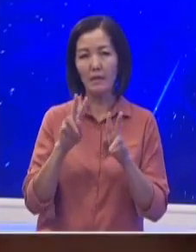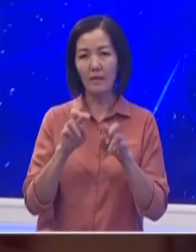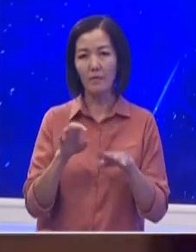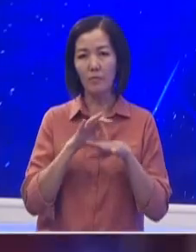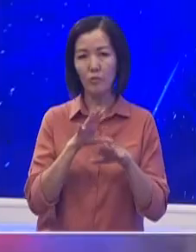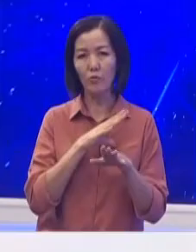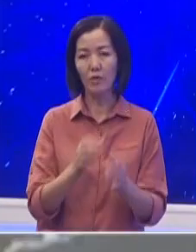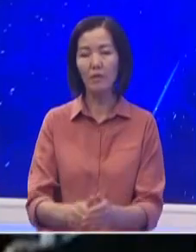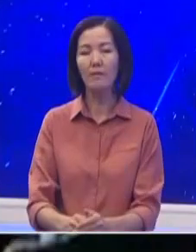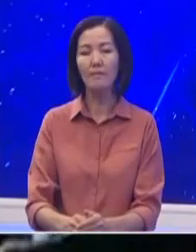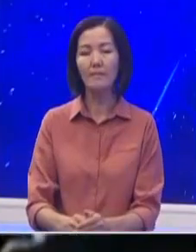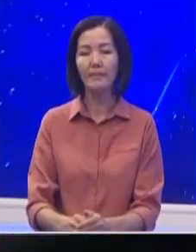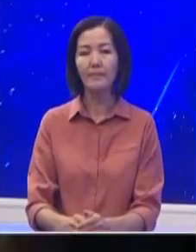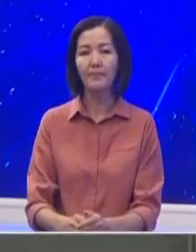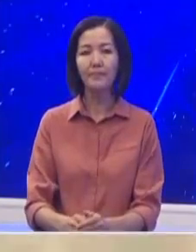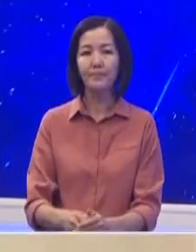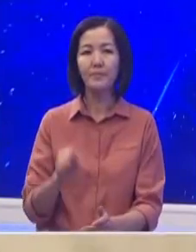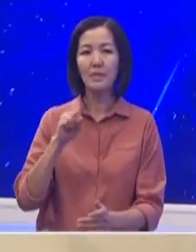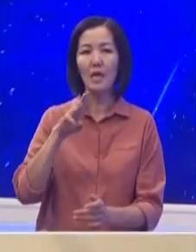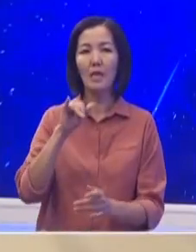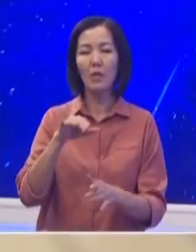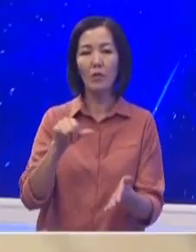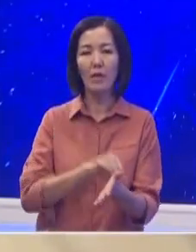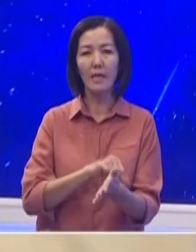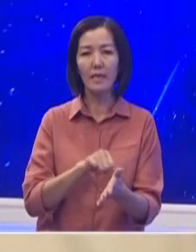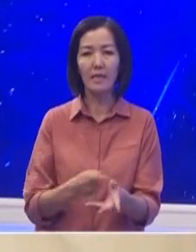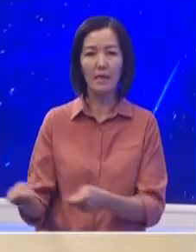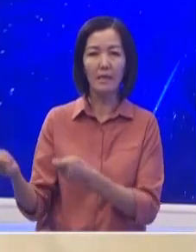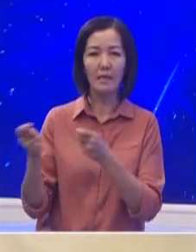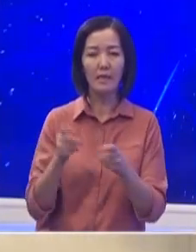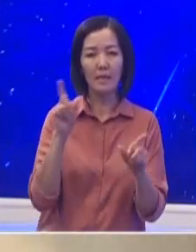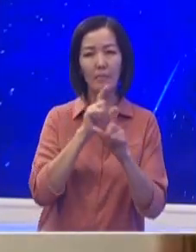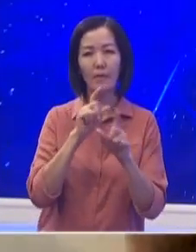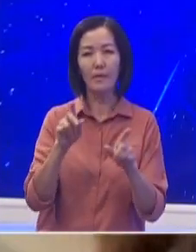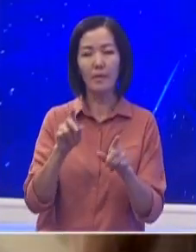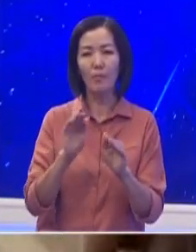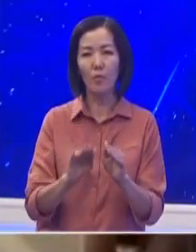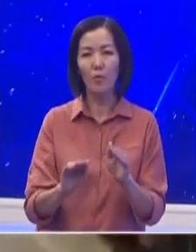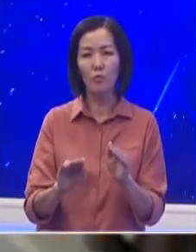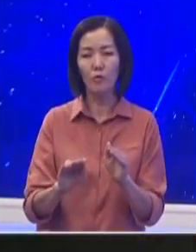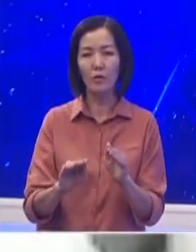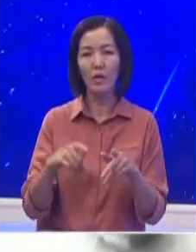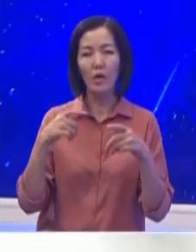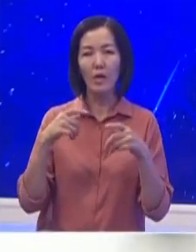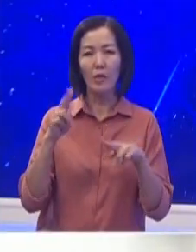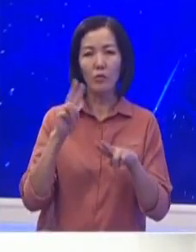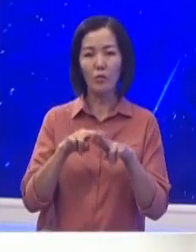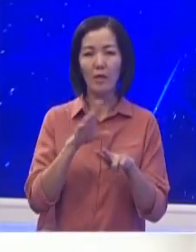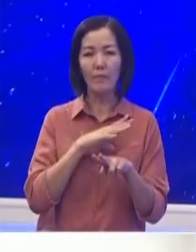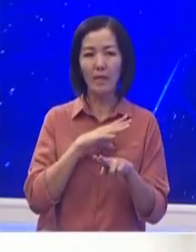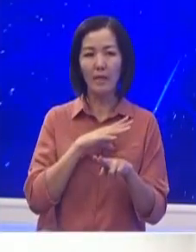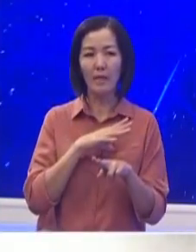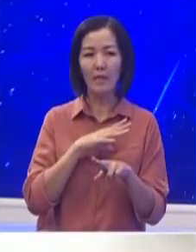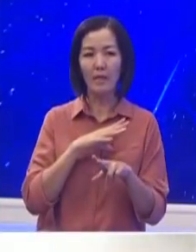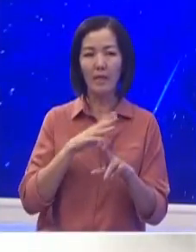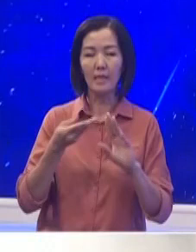жатыр. Атырауда есірткі тасымалдаған мектеп оқушысы сотталып кетті. 11 сынып шәкірті синтетикалық есірткі